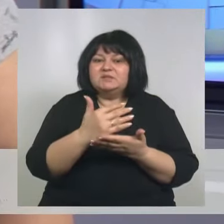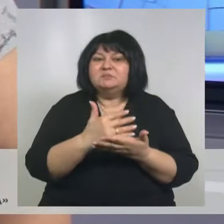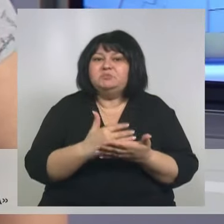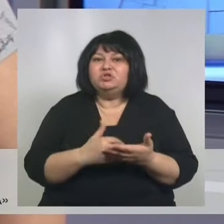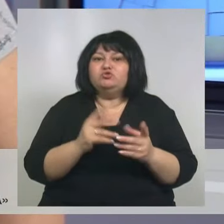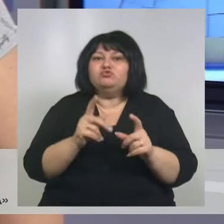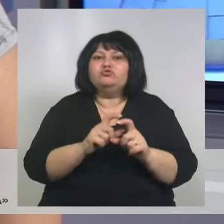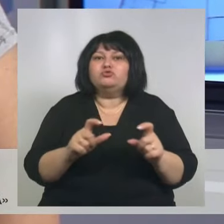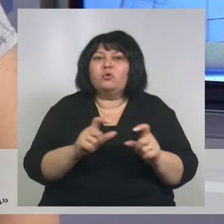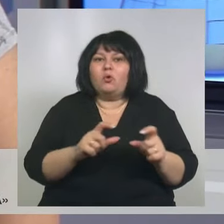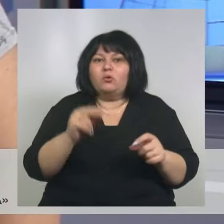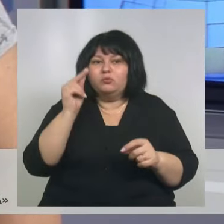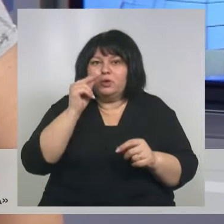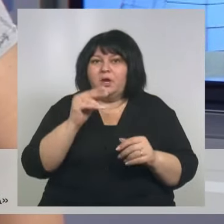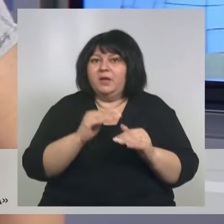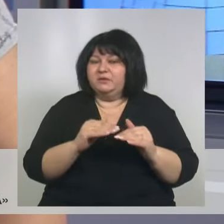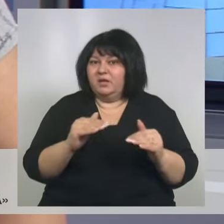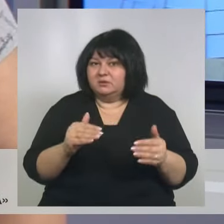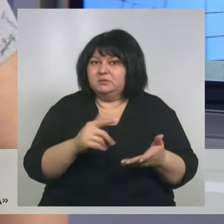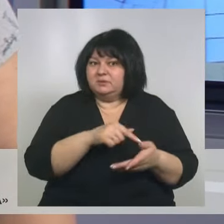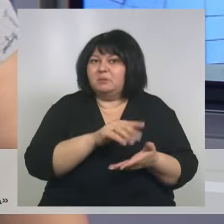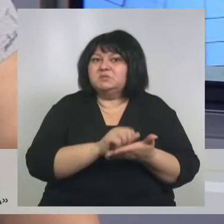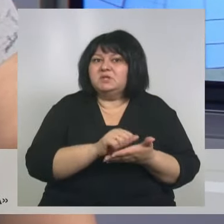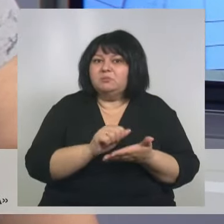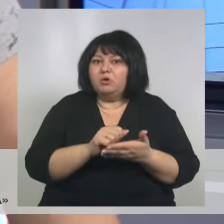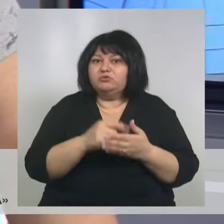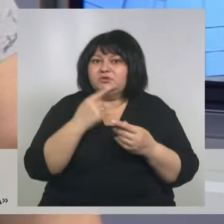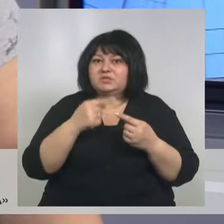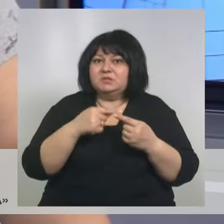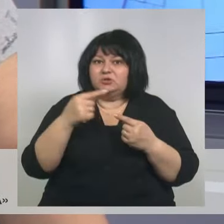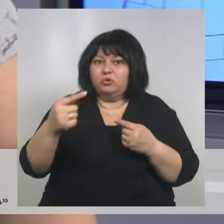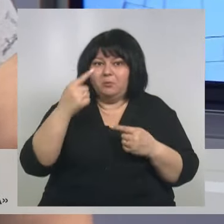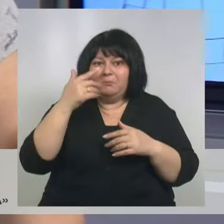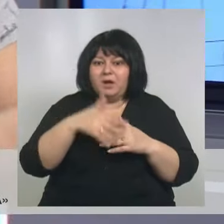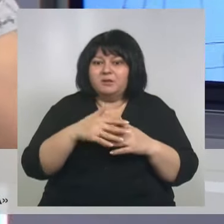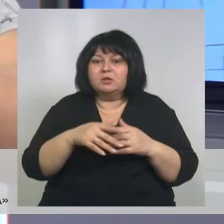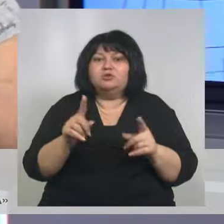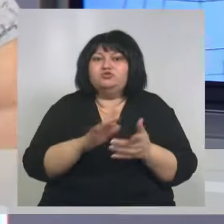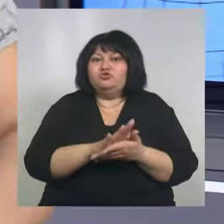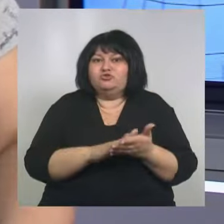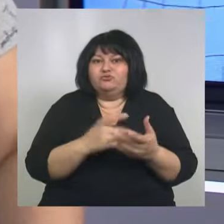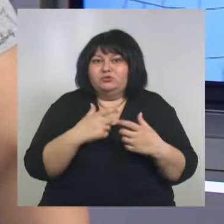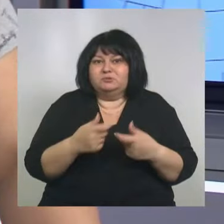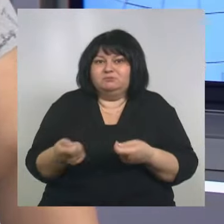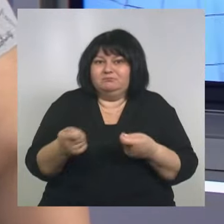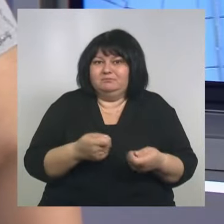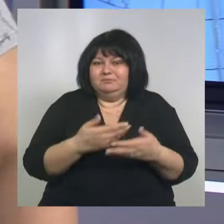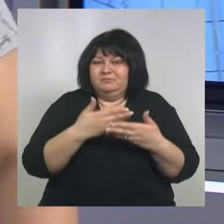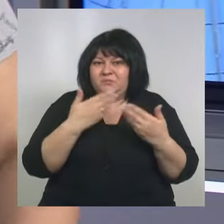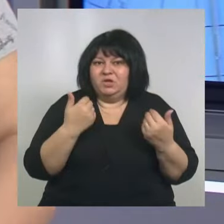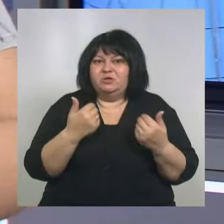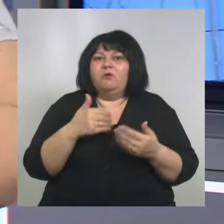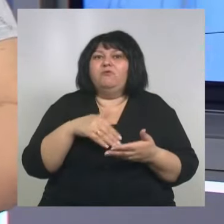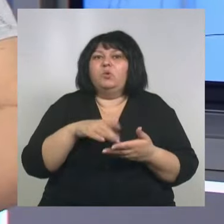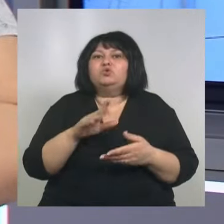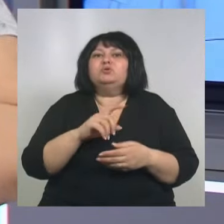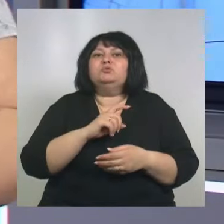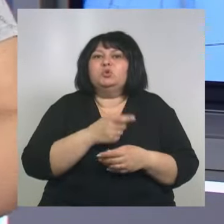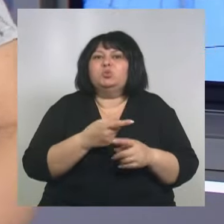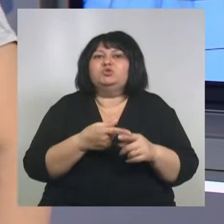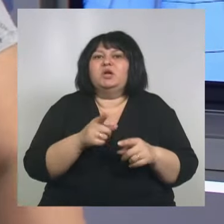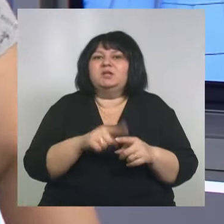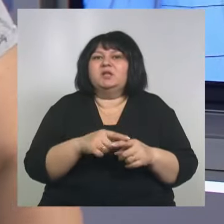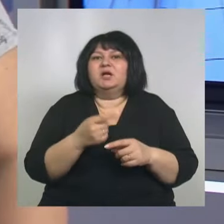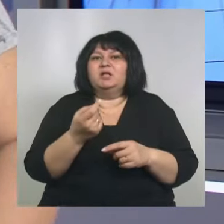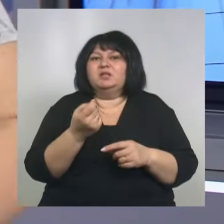ПВР дети занимаются дистанционно Мы тоже обратили внимание что Ну понятно с чем приехали что чаще всего в лучшем случае это